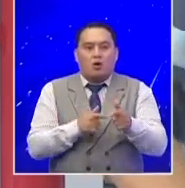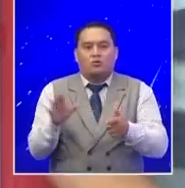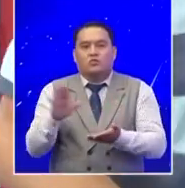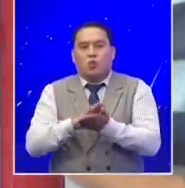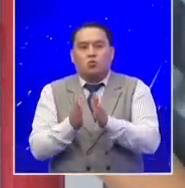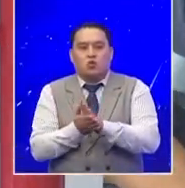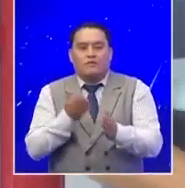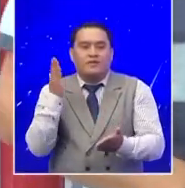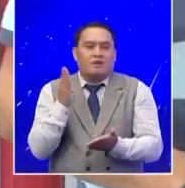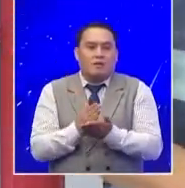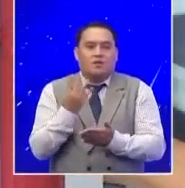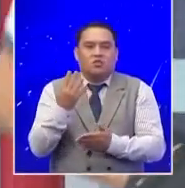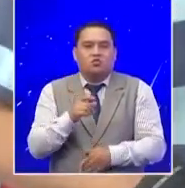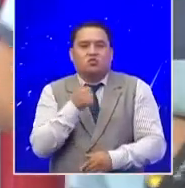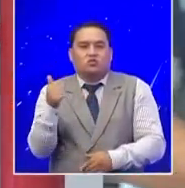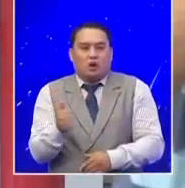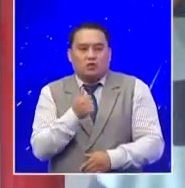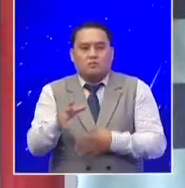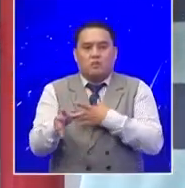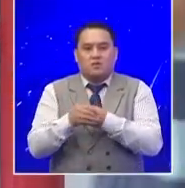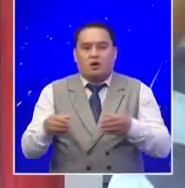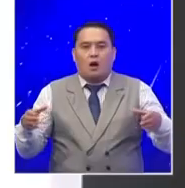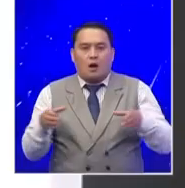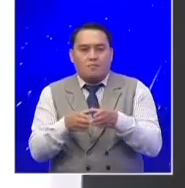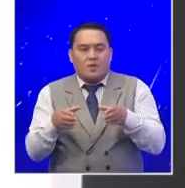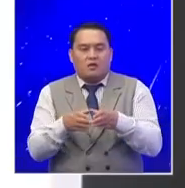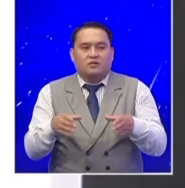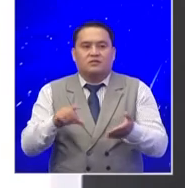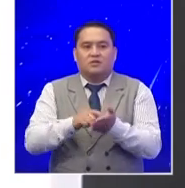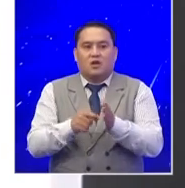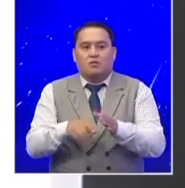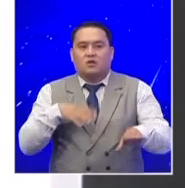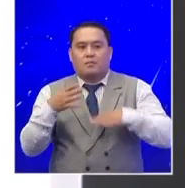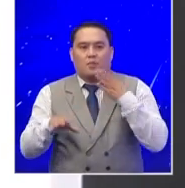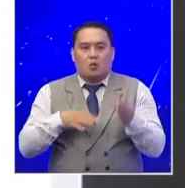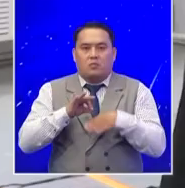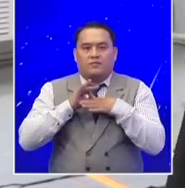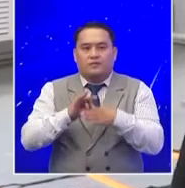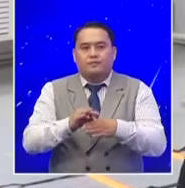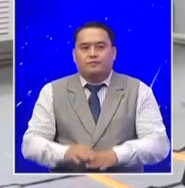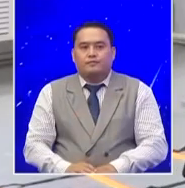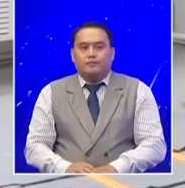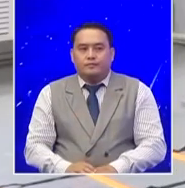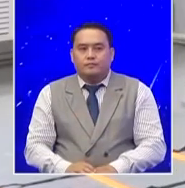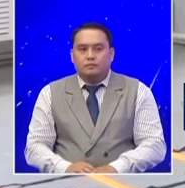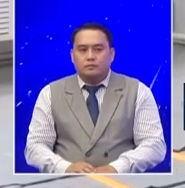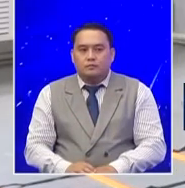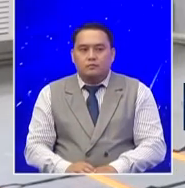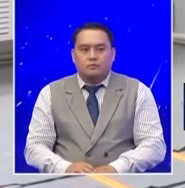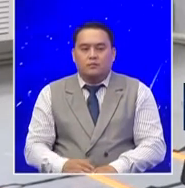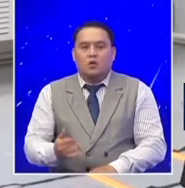условия. Каждый день по 4 часа. Вместе со своей командой боксер тренируется в зале. У нас тренировки проходят отлично. Вот, пока карантин был, мы на